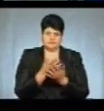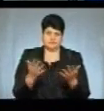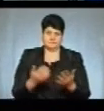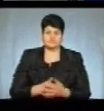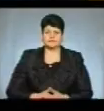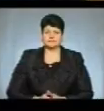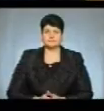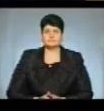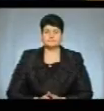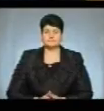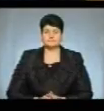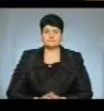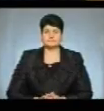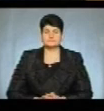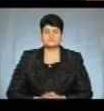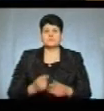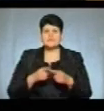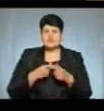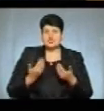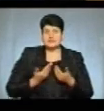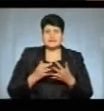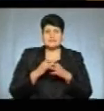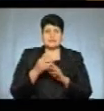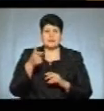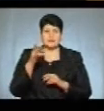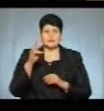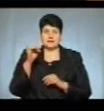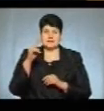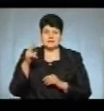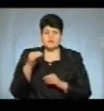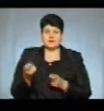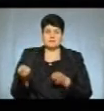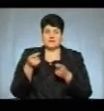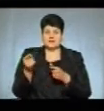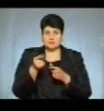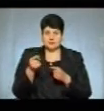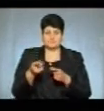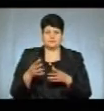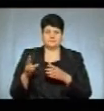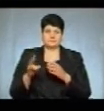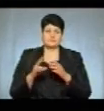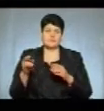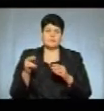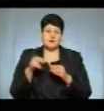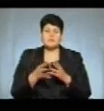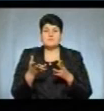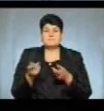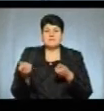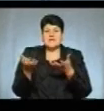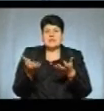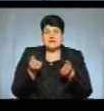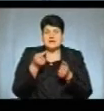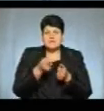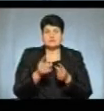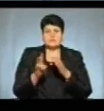Терлюк. Це жителі села Гніздичне з Баразького району. Вони привезли до Тернопільської єпархії прохання про прийом їхньої парафії до